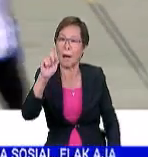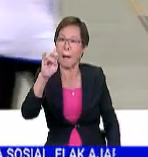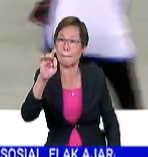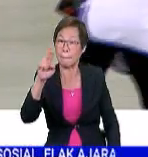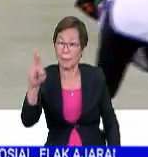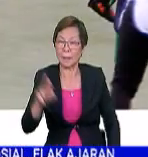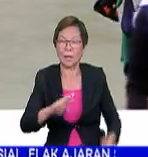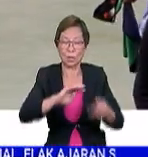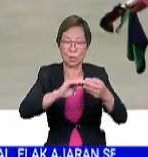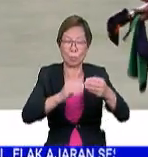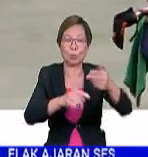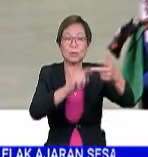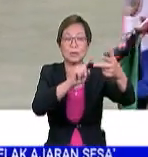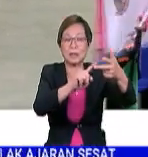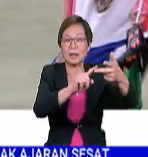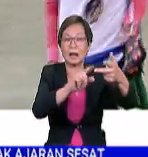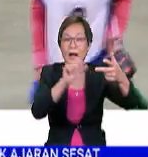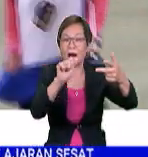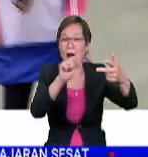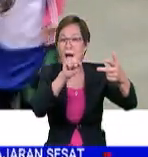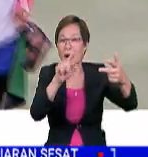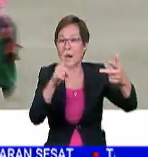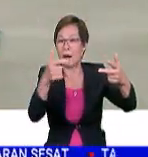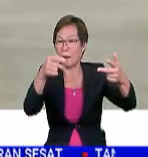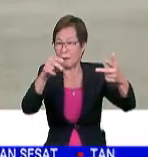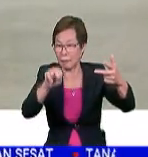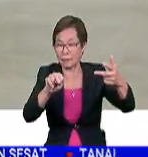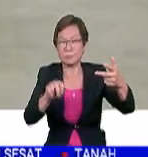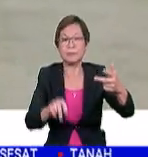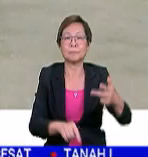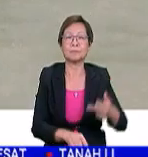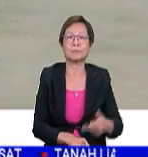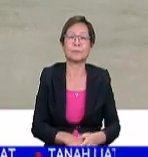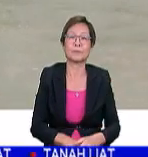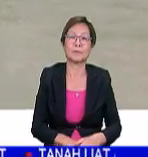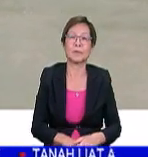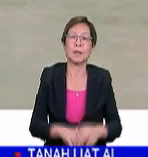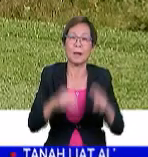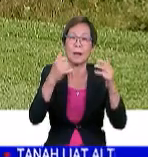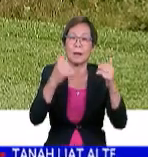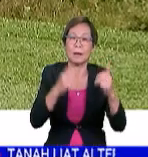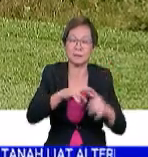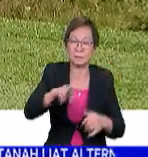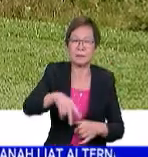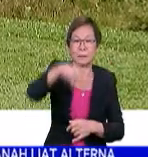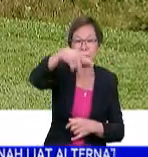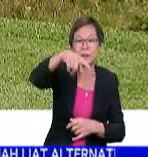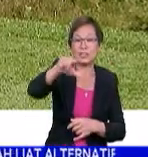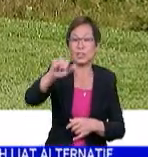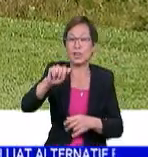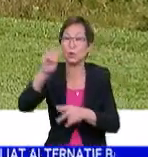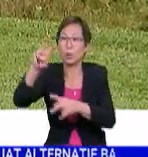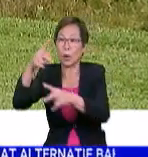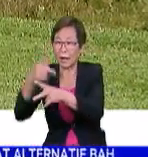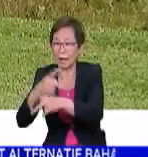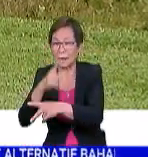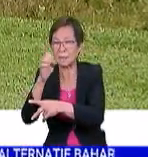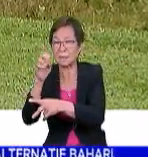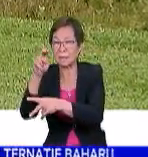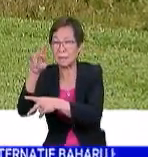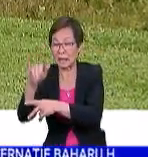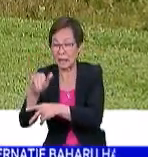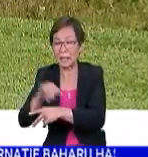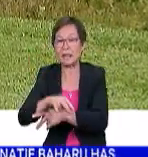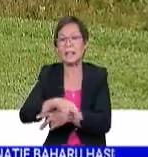warna Kalau tempat ketiga diduduki adzan Fauzi Abdul Somad sementara itu pemeran jelajah acedo kali Deni mengakui